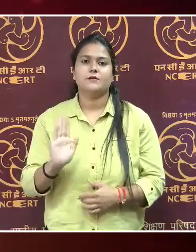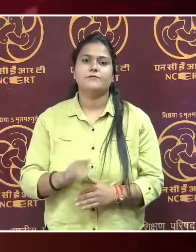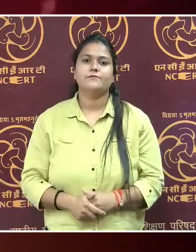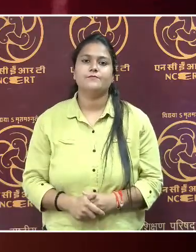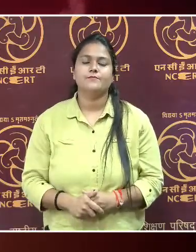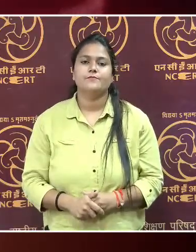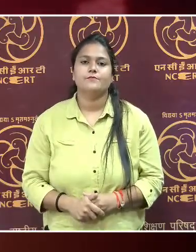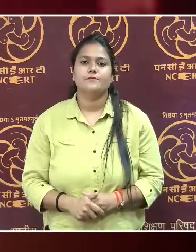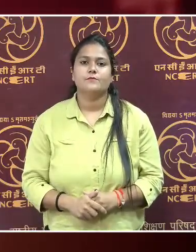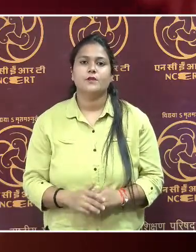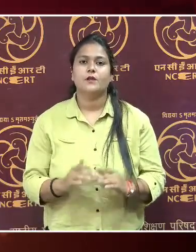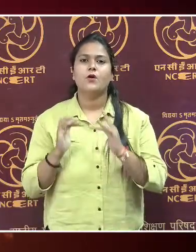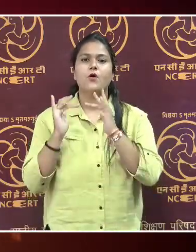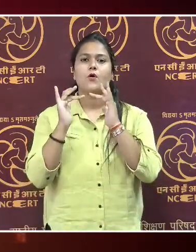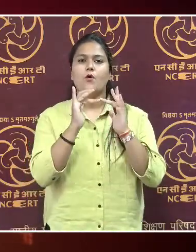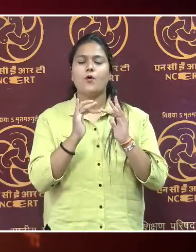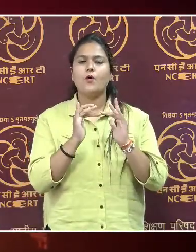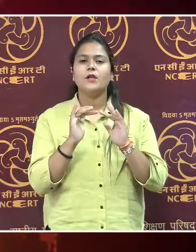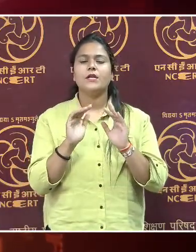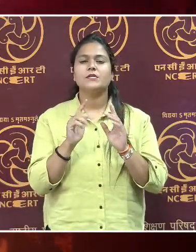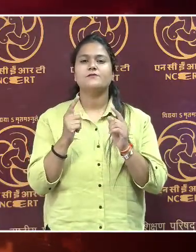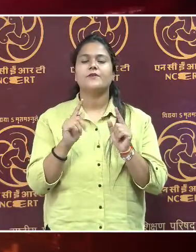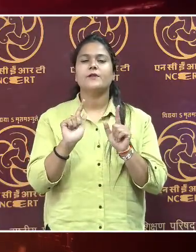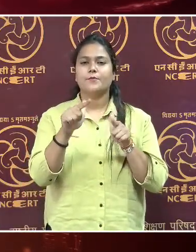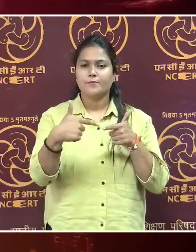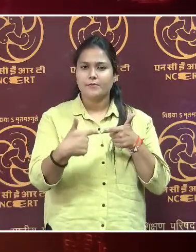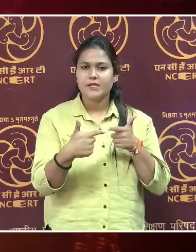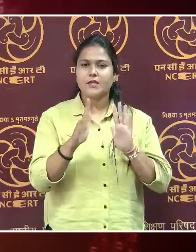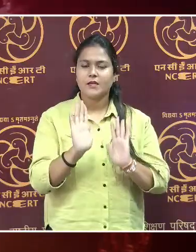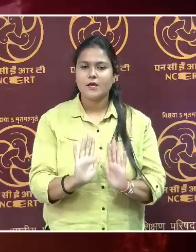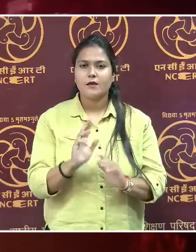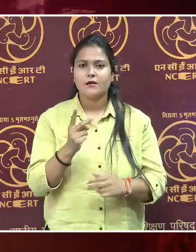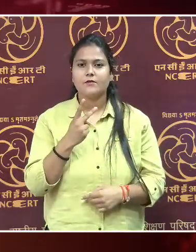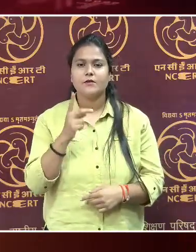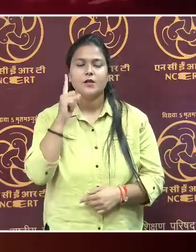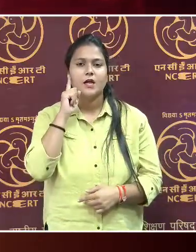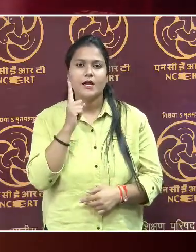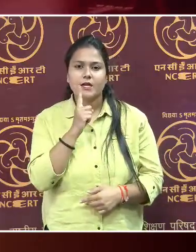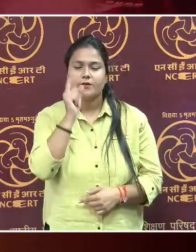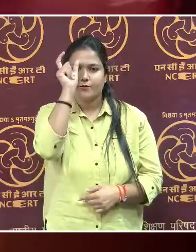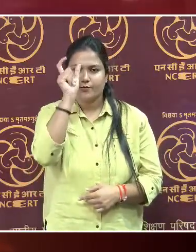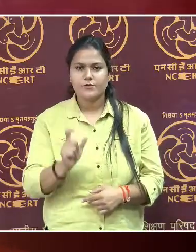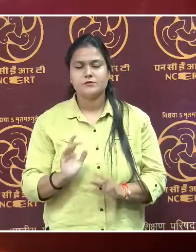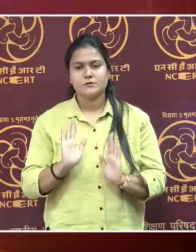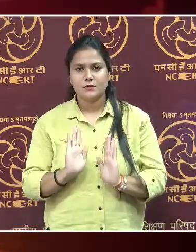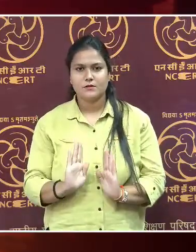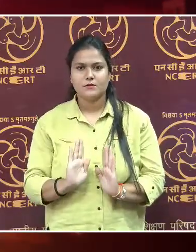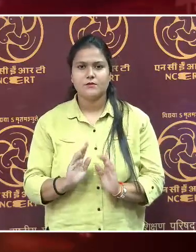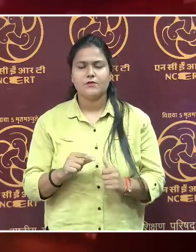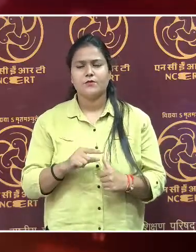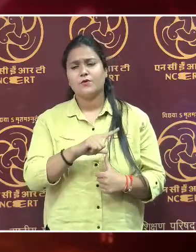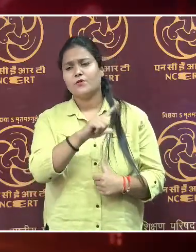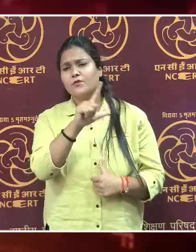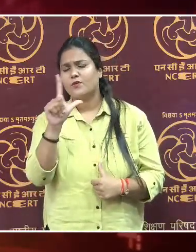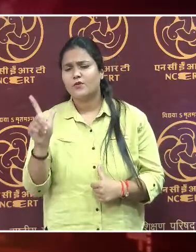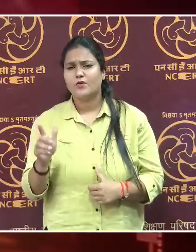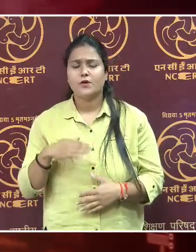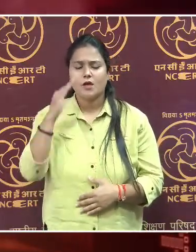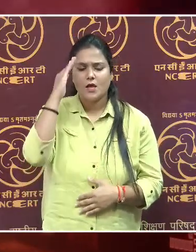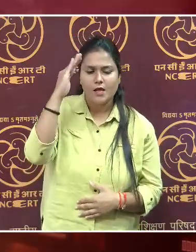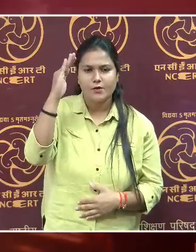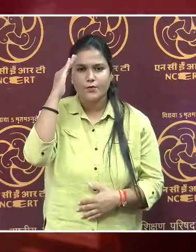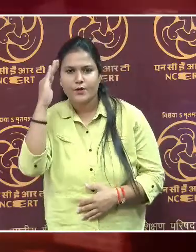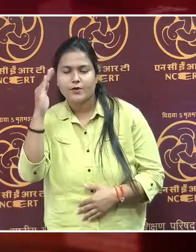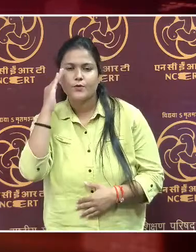आप ऑनलाइन मीटिंग्स करते हैं, तो ऑनलाइन मीटिंग्स में अगर कोई डेफ व्यक्ति है तो आप चाहे जितना मर्जी कहते रहे, हेलो सर,